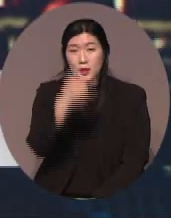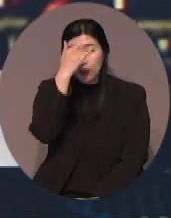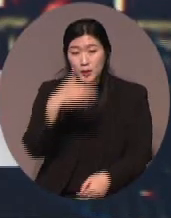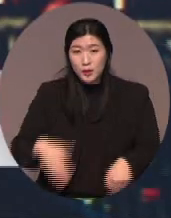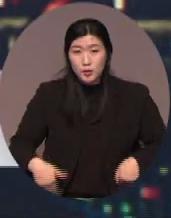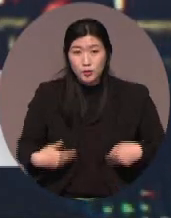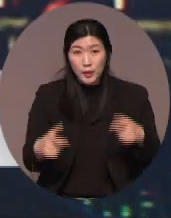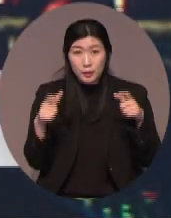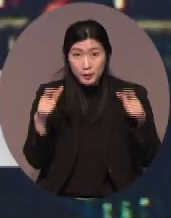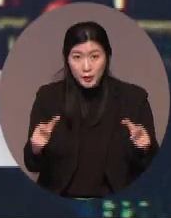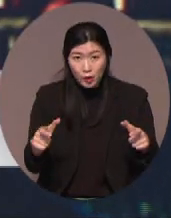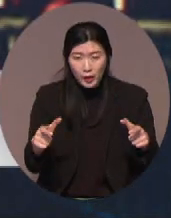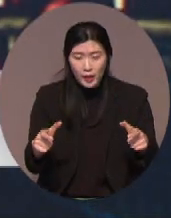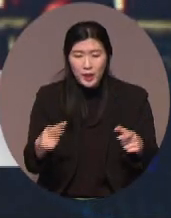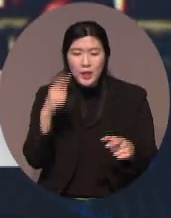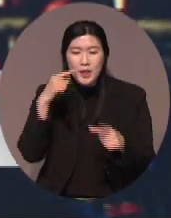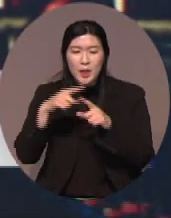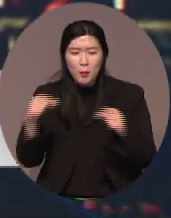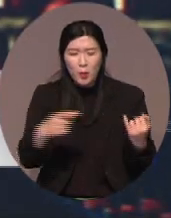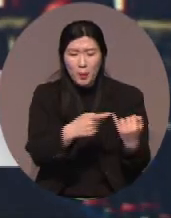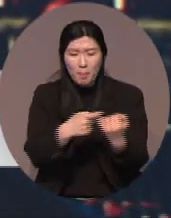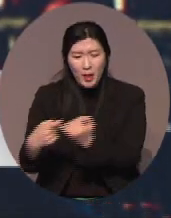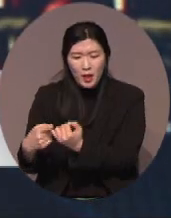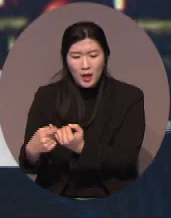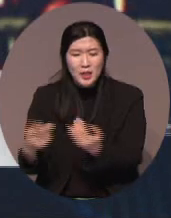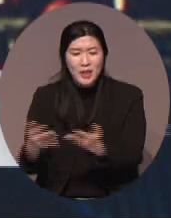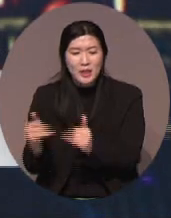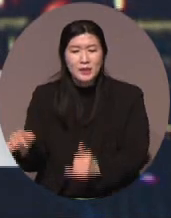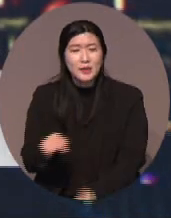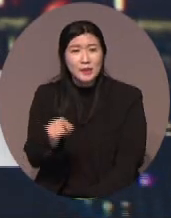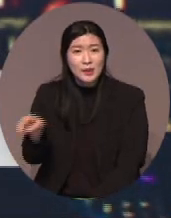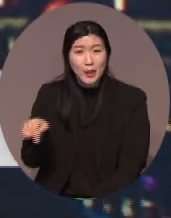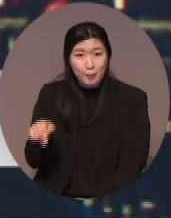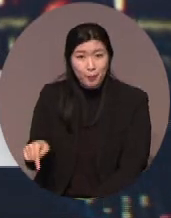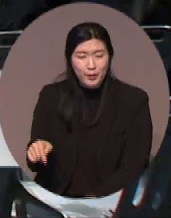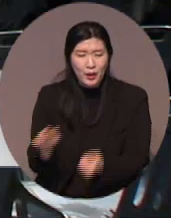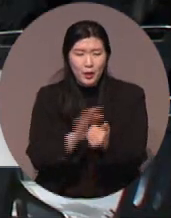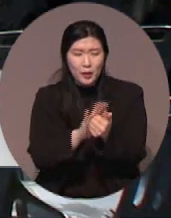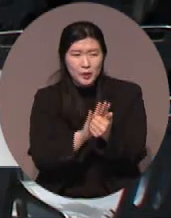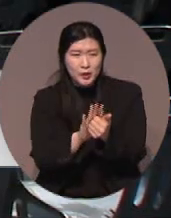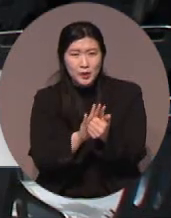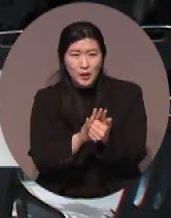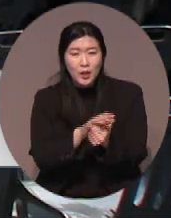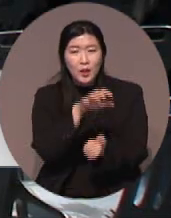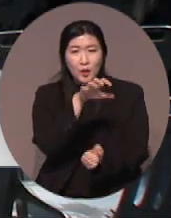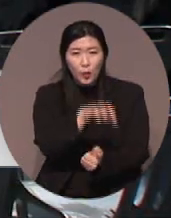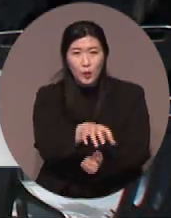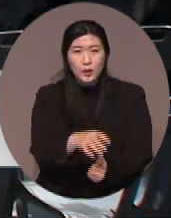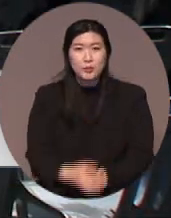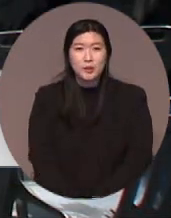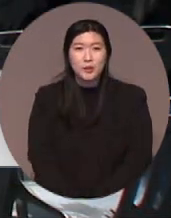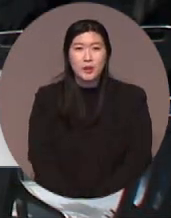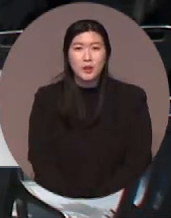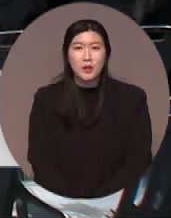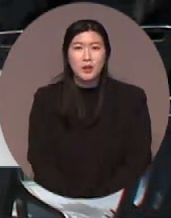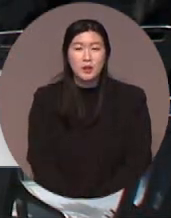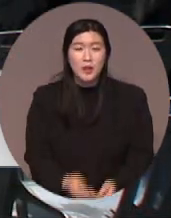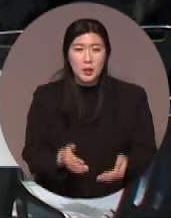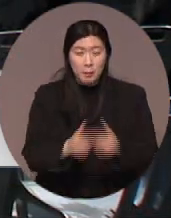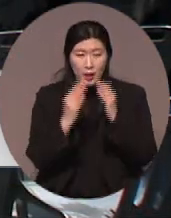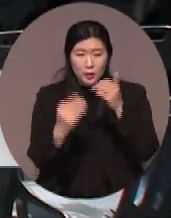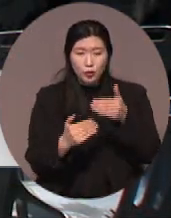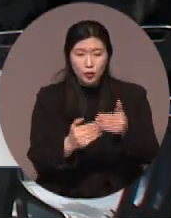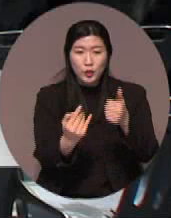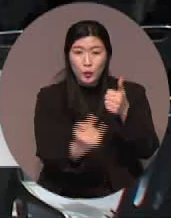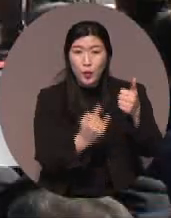충남지역 강제동원 노동자상 재막식이 오늘 독립기념관 보훈에 동산에서 열렸습니다 노동자산 건립 추진위원회는